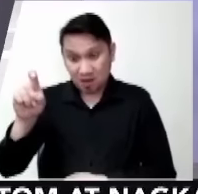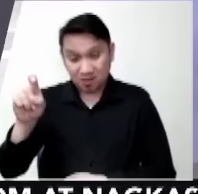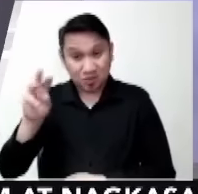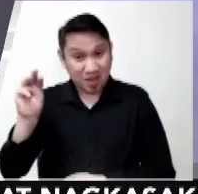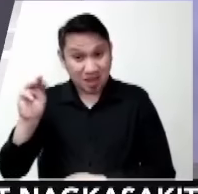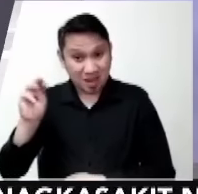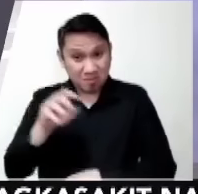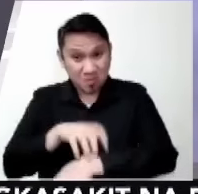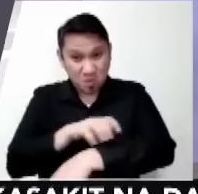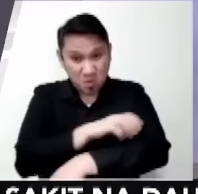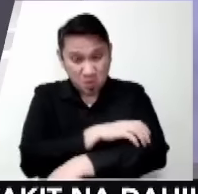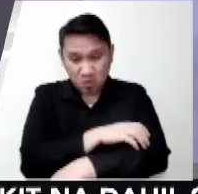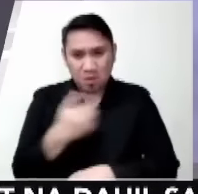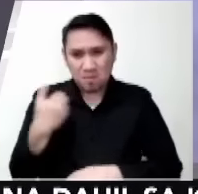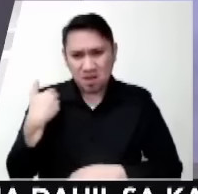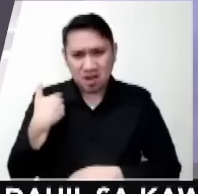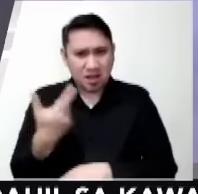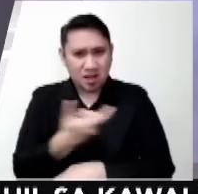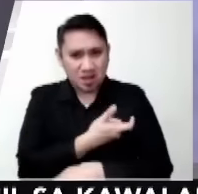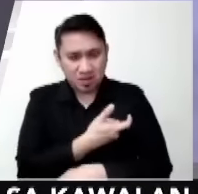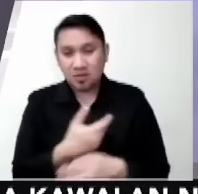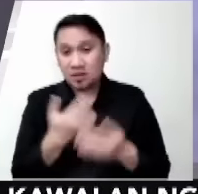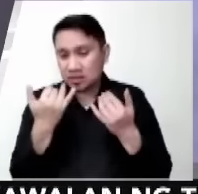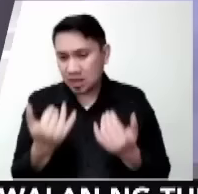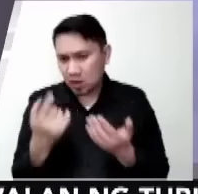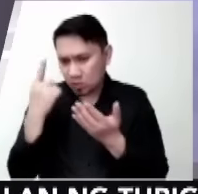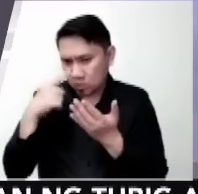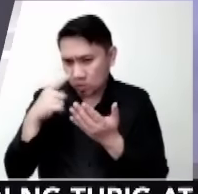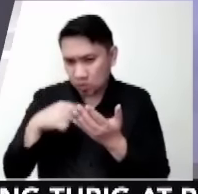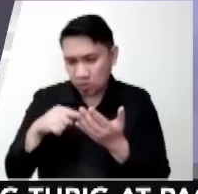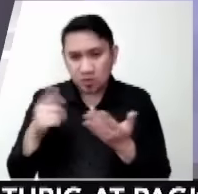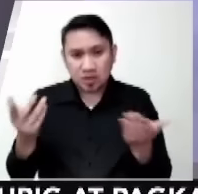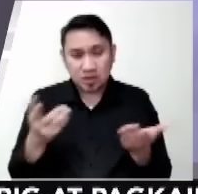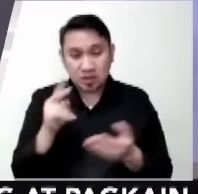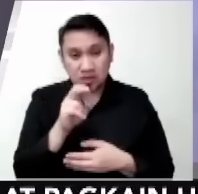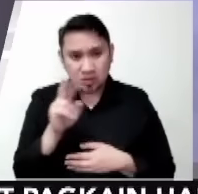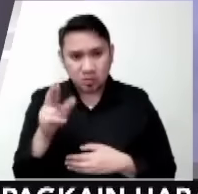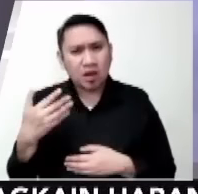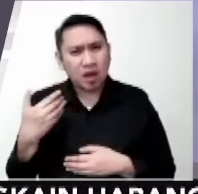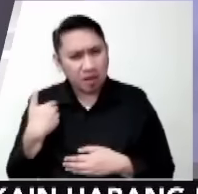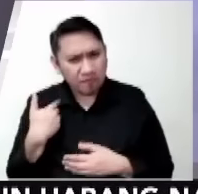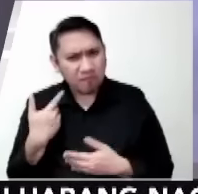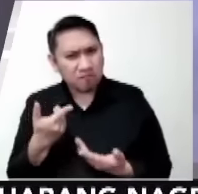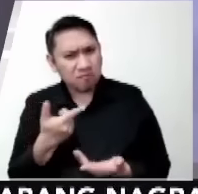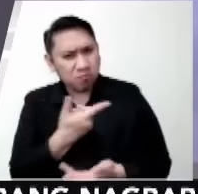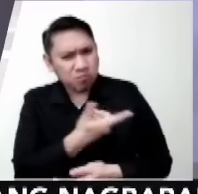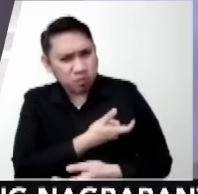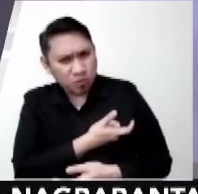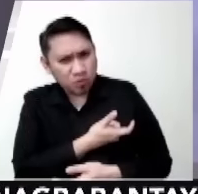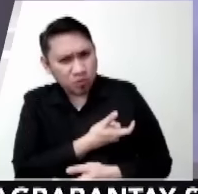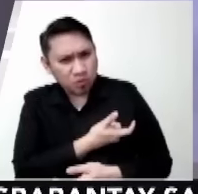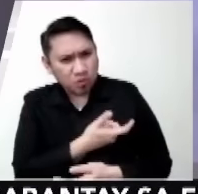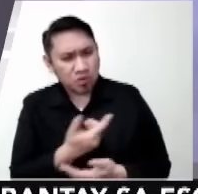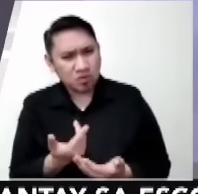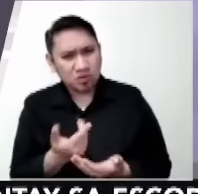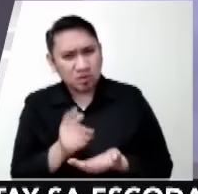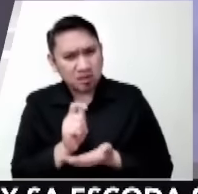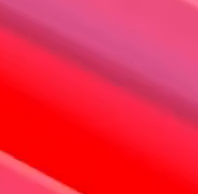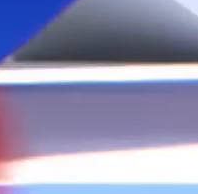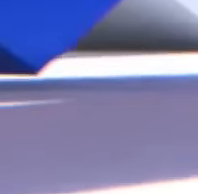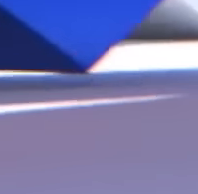gitna niyan, iniimbestigahan ang isa pang spa sa Metro Manila na may mga bakunado na umanong therapist. Nakatutok si